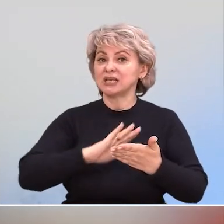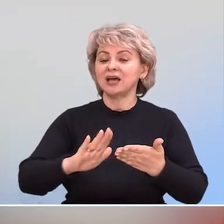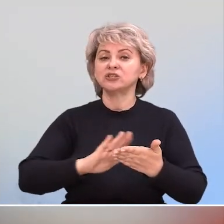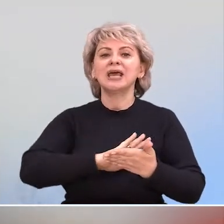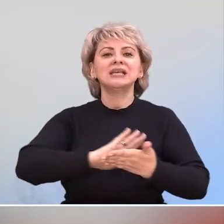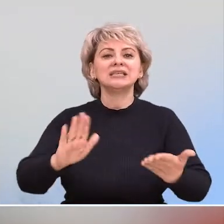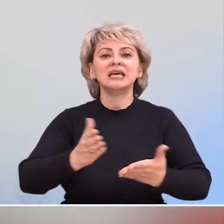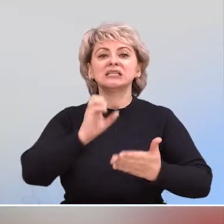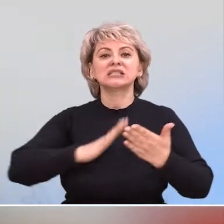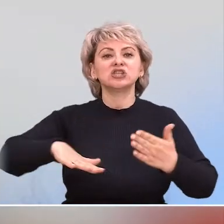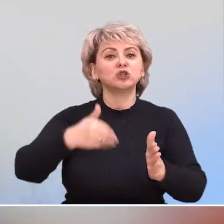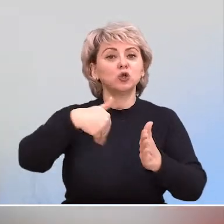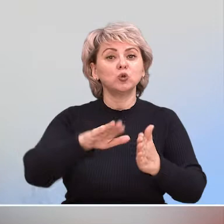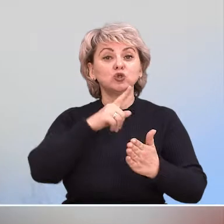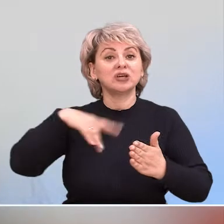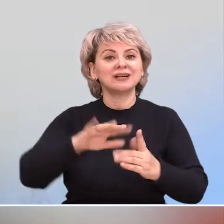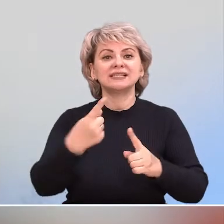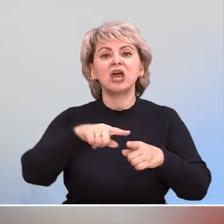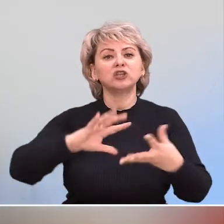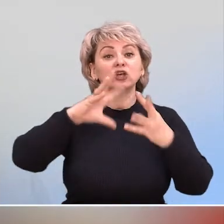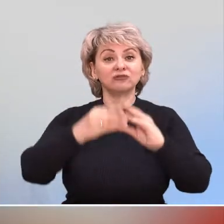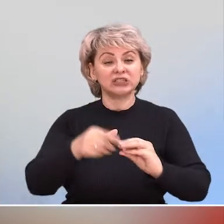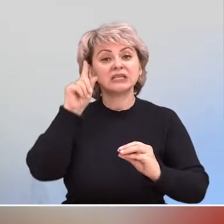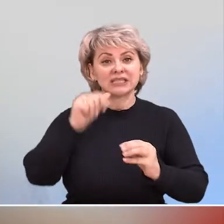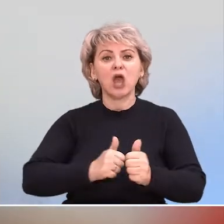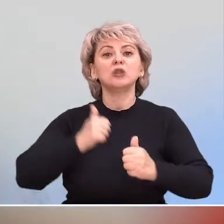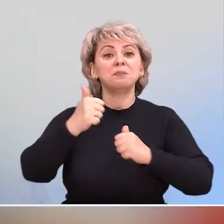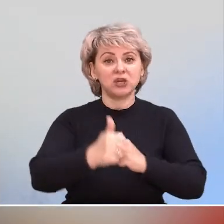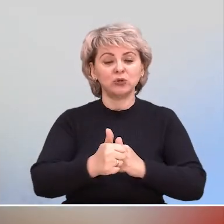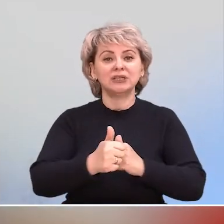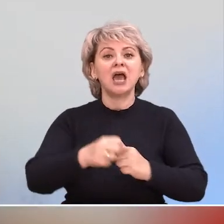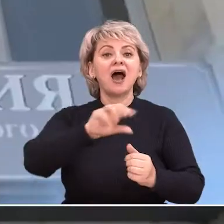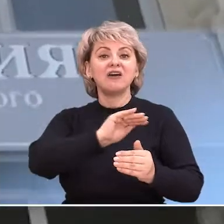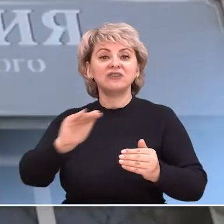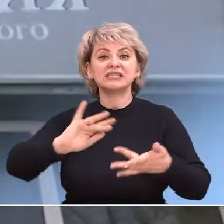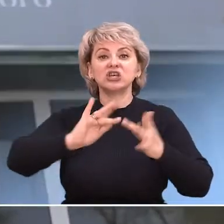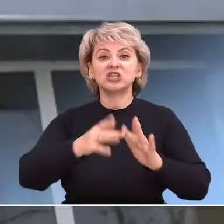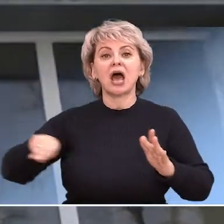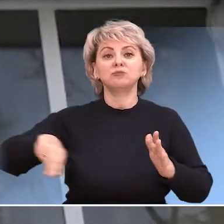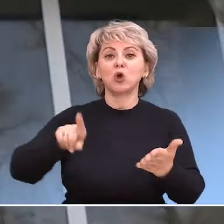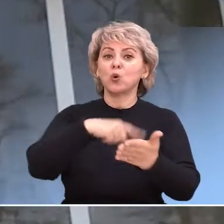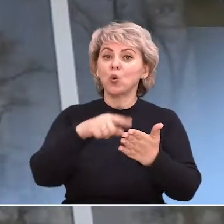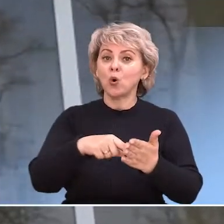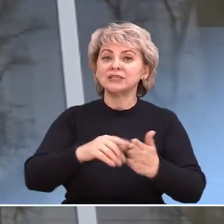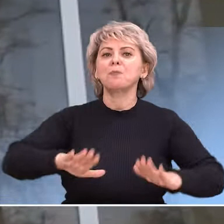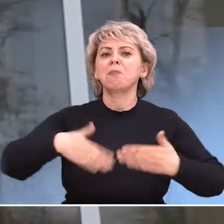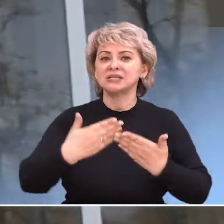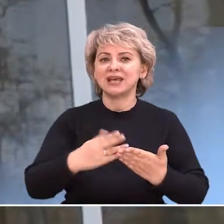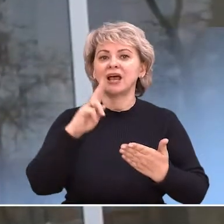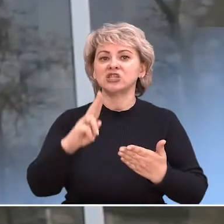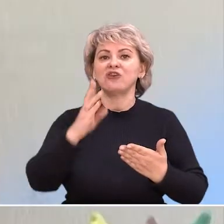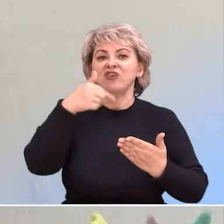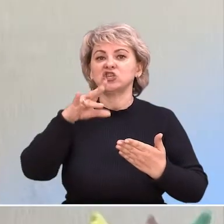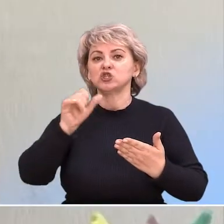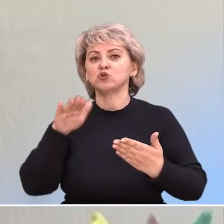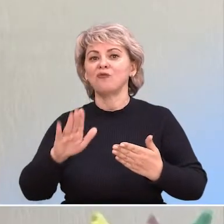упрекнет. Нет страны прекраснее России. Этот вывод знаю наперед. На официальном сайте администрации города каменчан